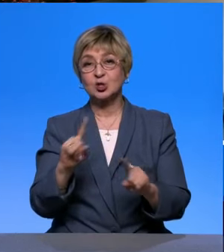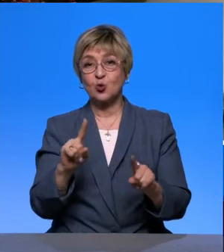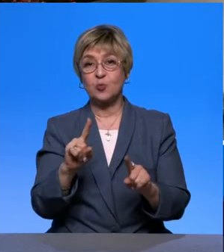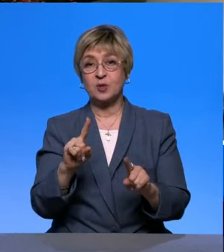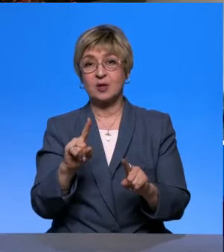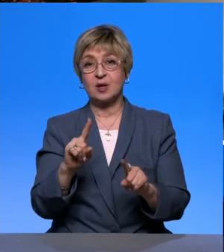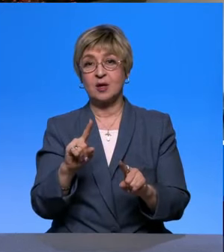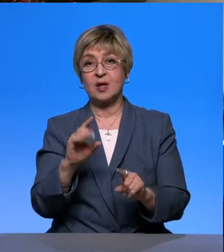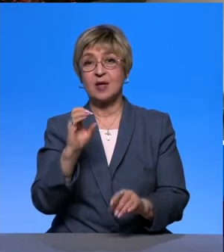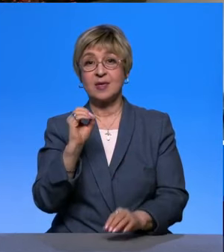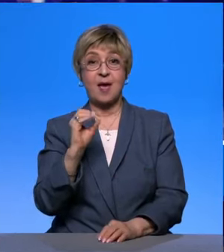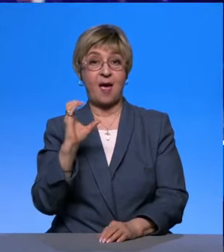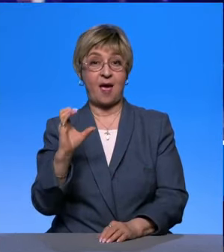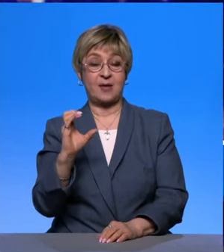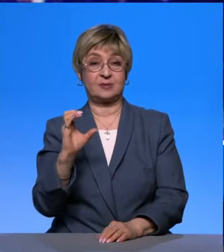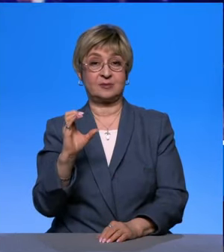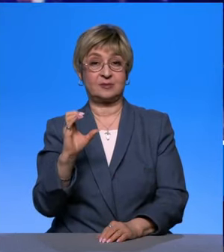странах ЕС.